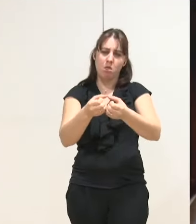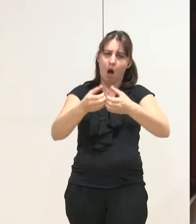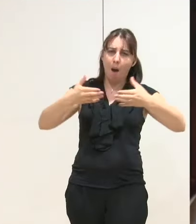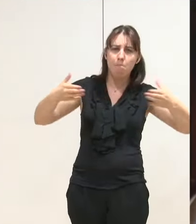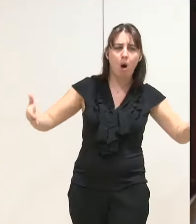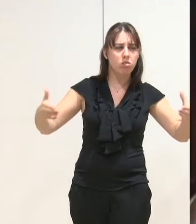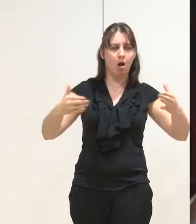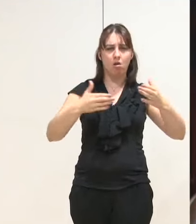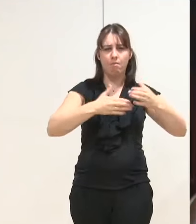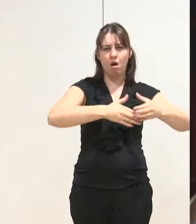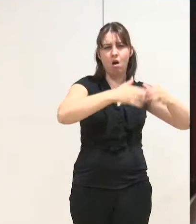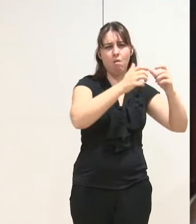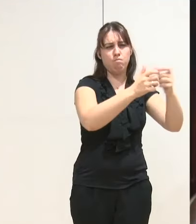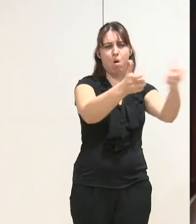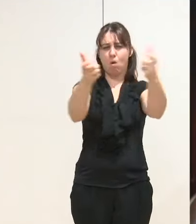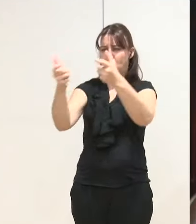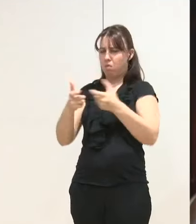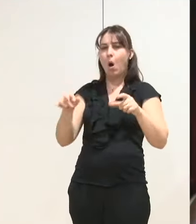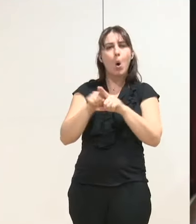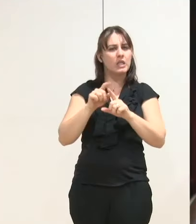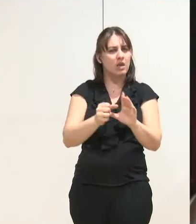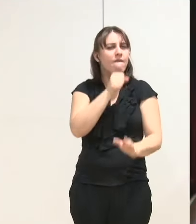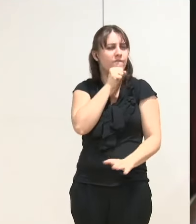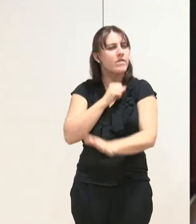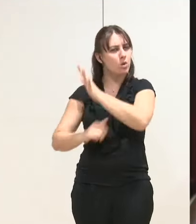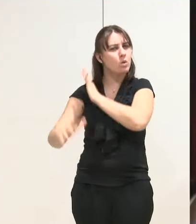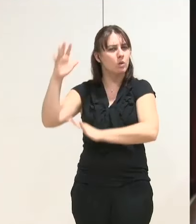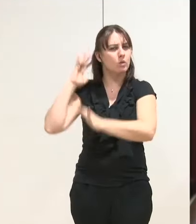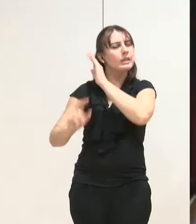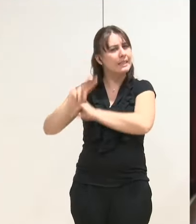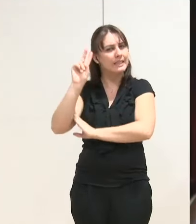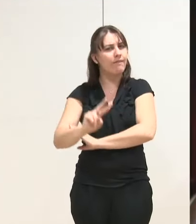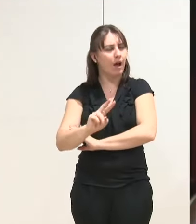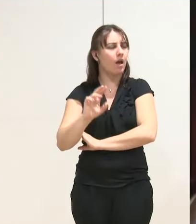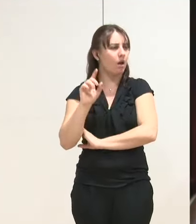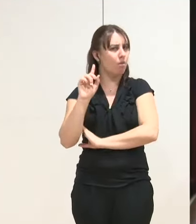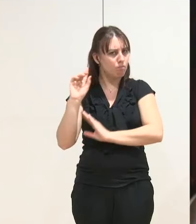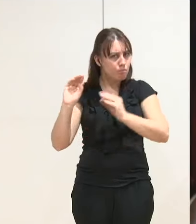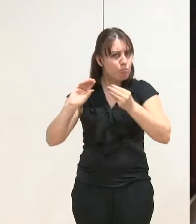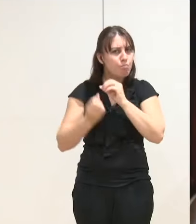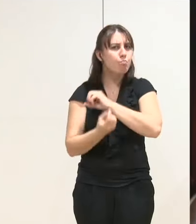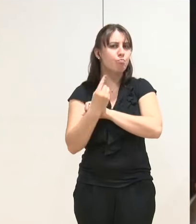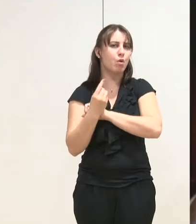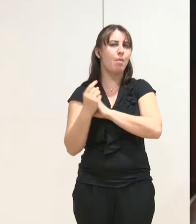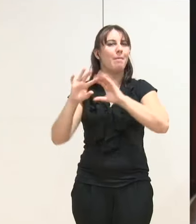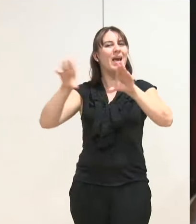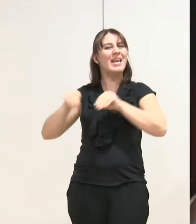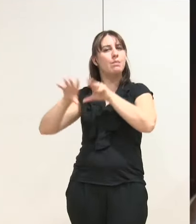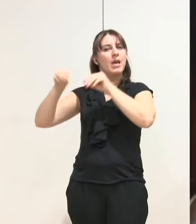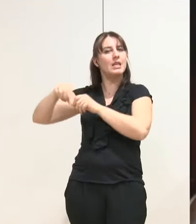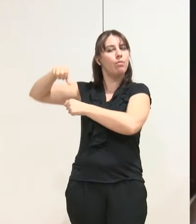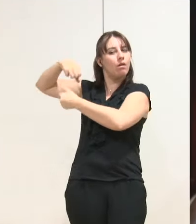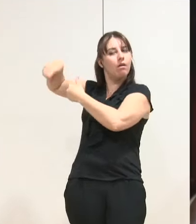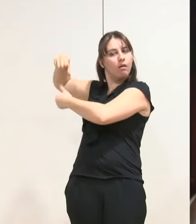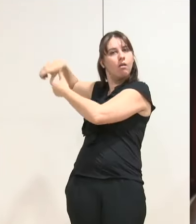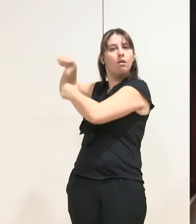volumétrie et extrêmement daté en effet en terme de qualité ce qui a posé des problèmes aux précédentes équipes municipales et ce qui